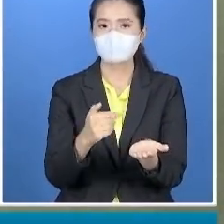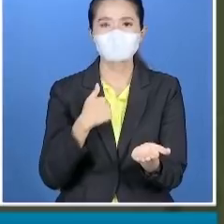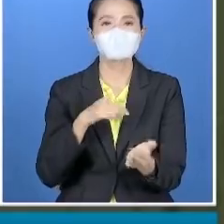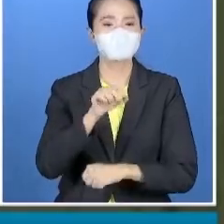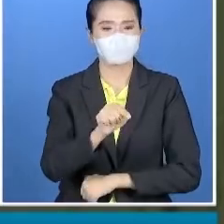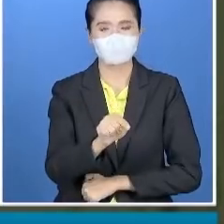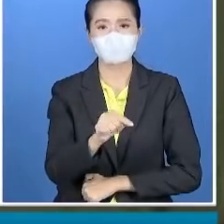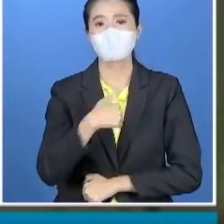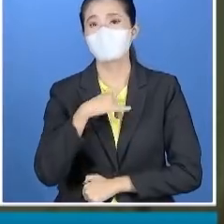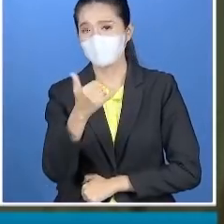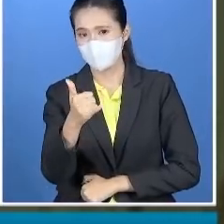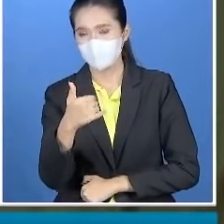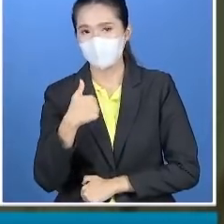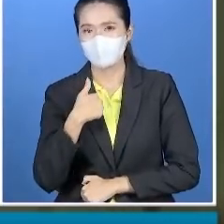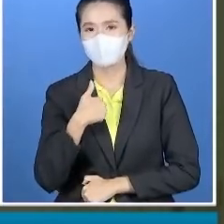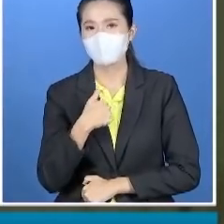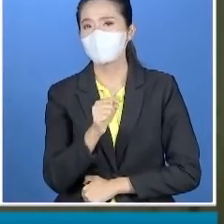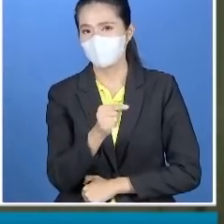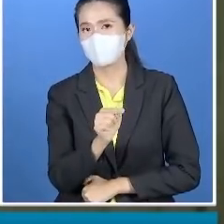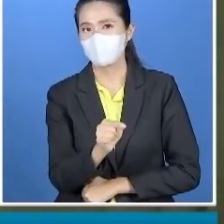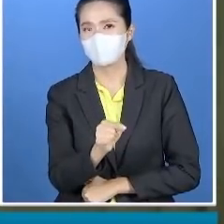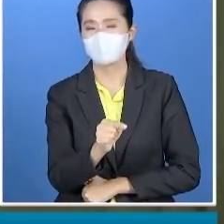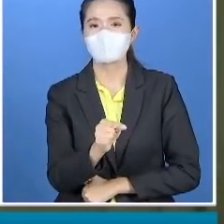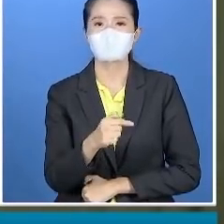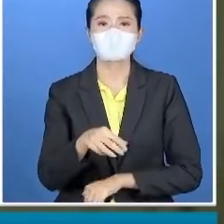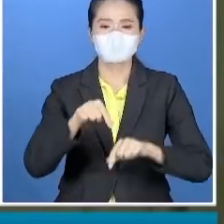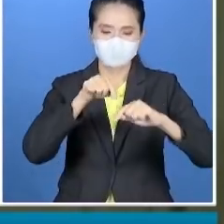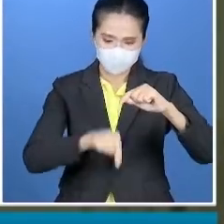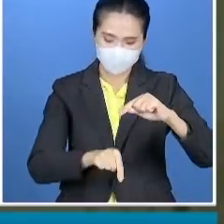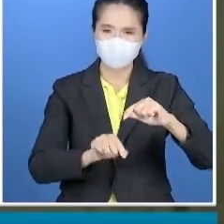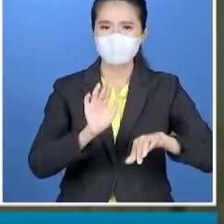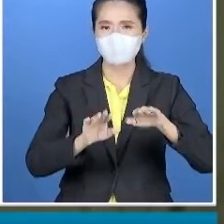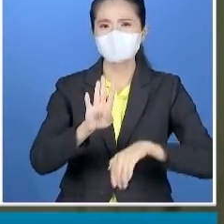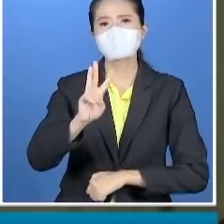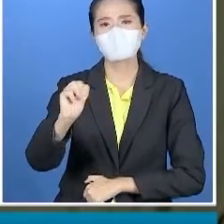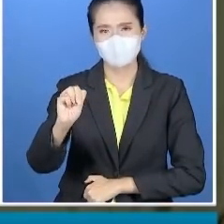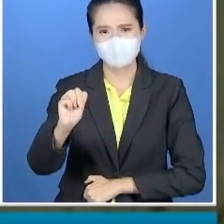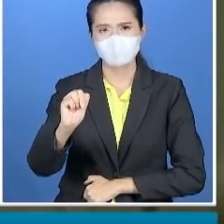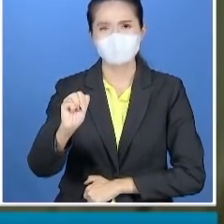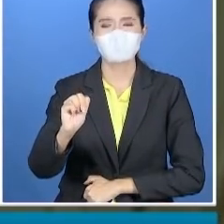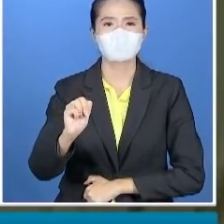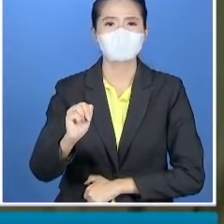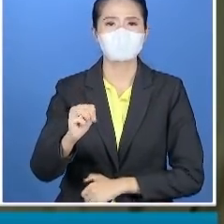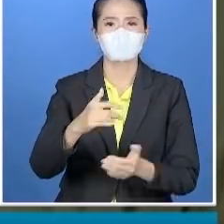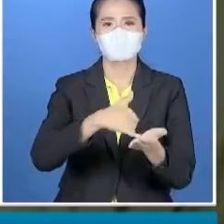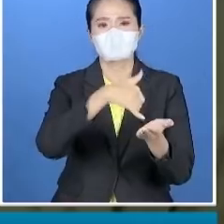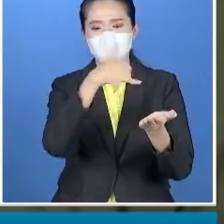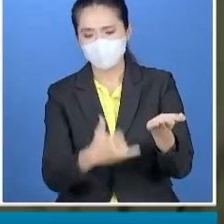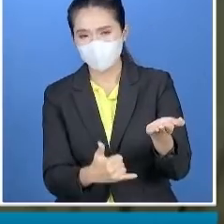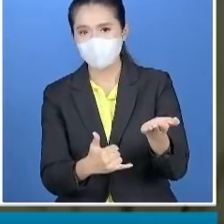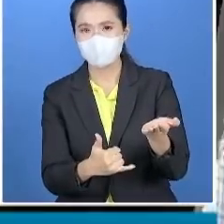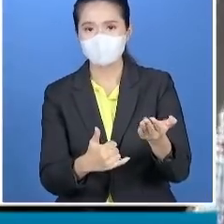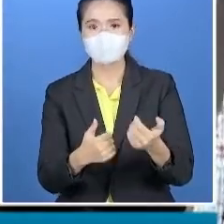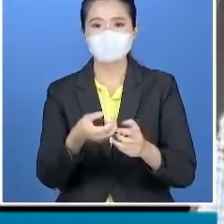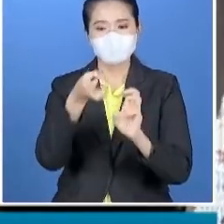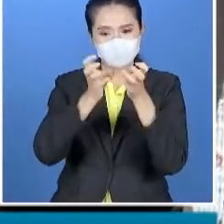มันเป็นช่วงตรงนั้นพอดีอาจจะเป็นไปได้นะคะที่เขาคาดการเอาไว้แล้วความลึกจุดนั้นน่าจะอยู่ไม่เกิน4เมตรเพราะฉะนั้นก็เป็นไปได้ว่าที่ตกน้ำลงไปแล้ว